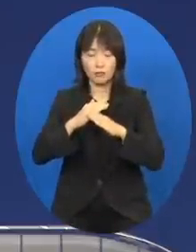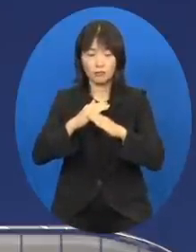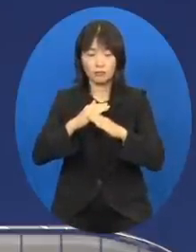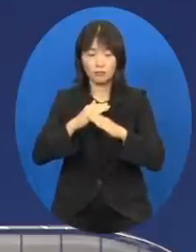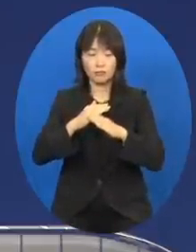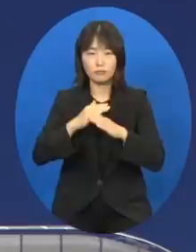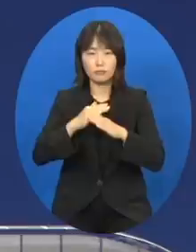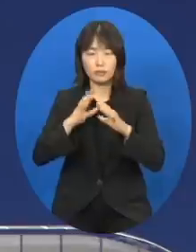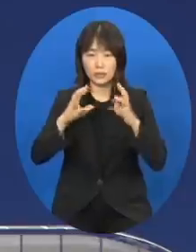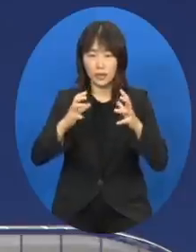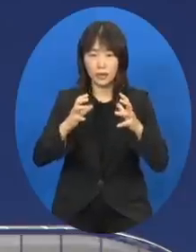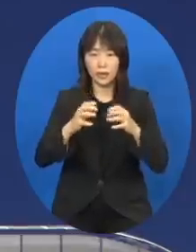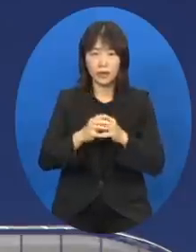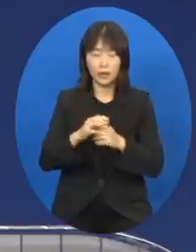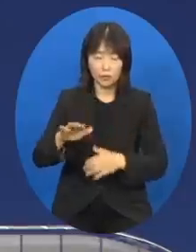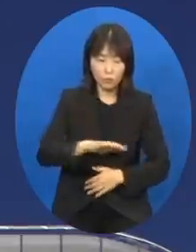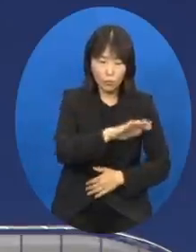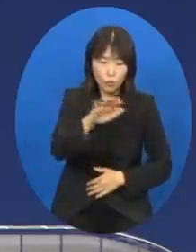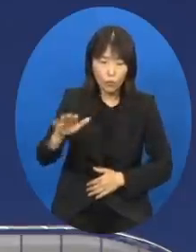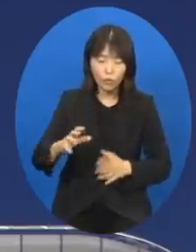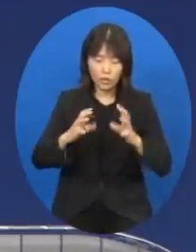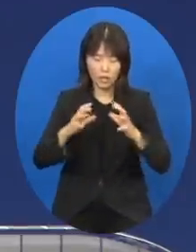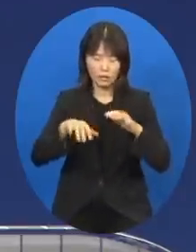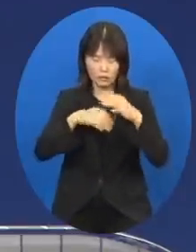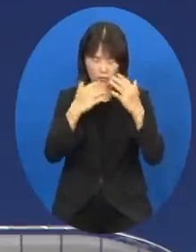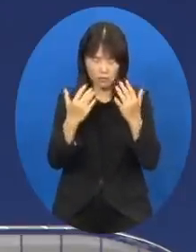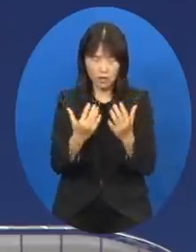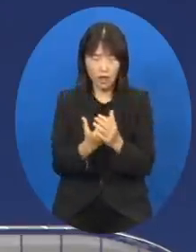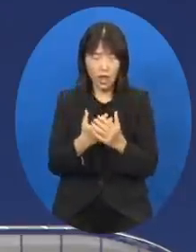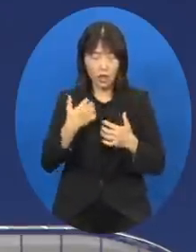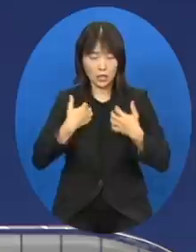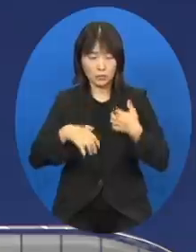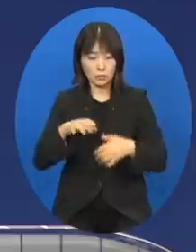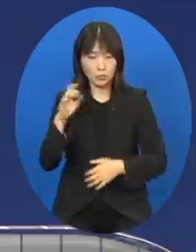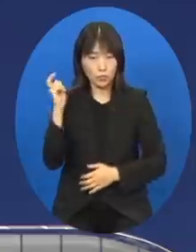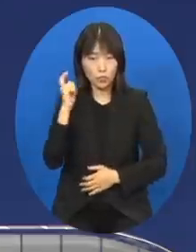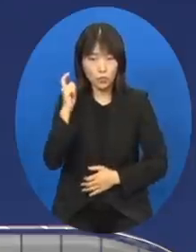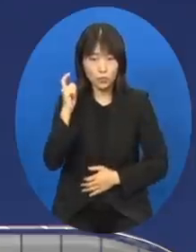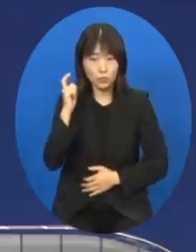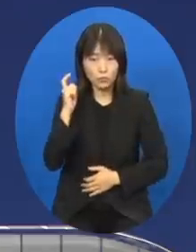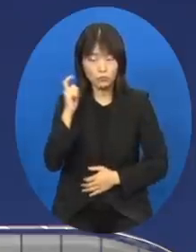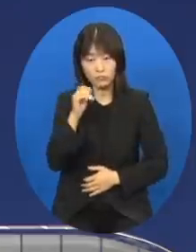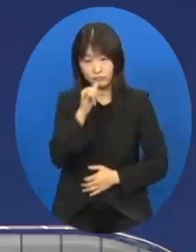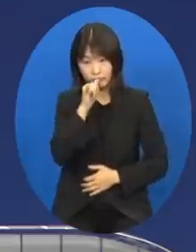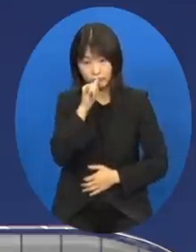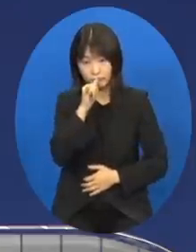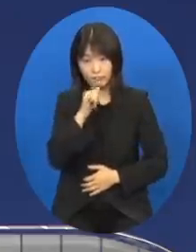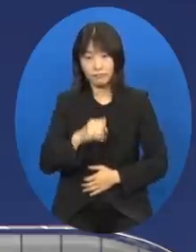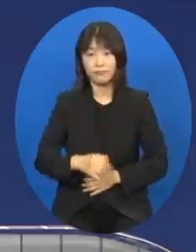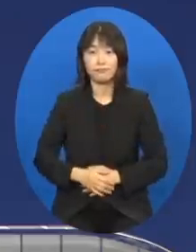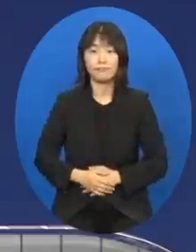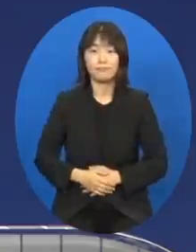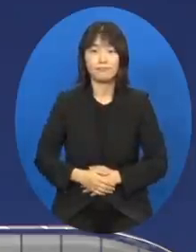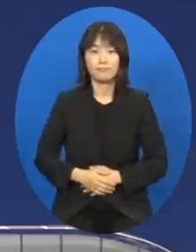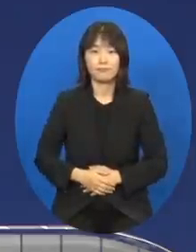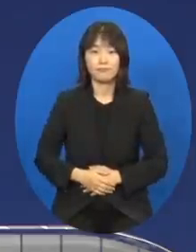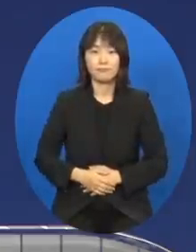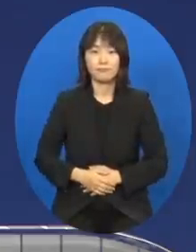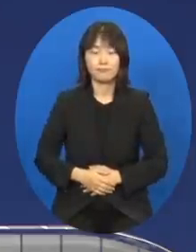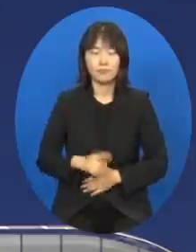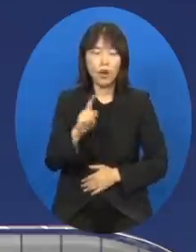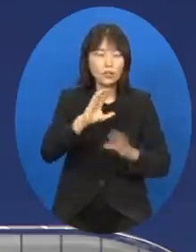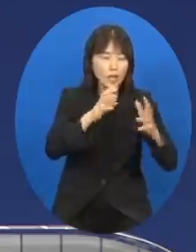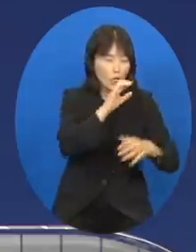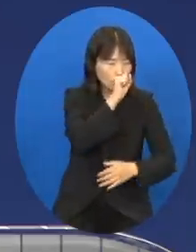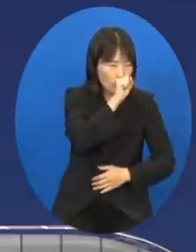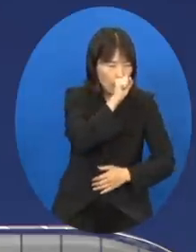있는 나라들 모든 나라가 다 기쁠 수 있는 소식이 얼마나 될까요? 어느 나라가